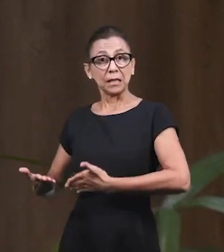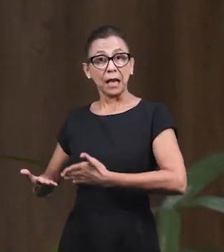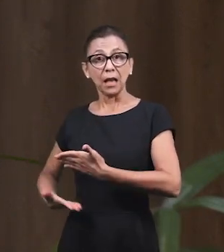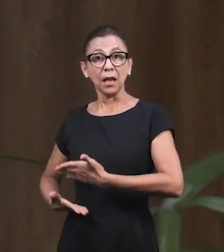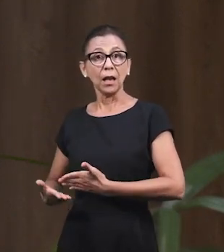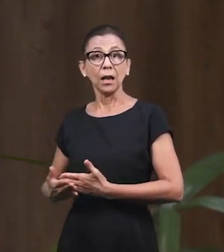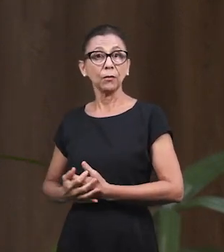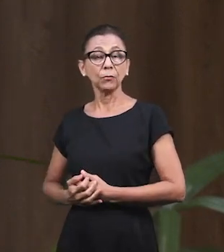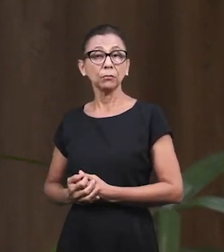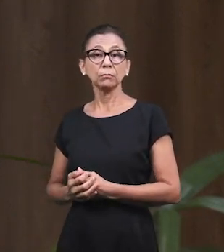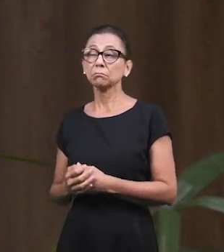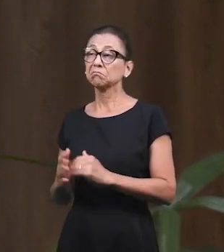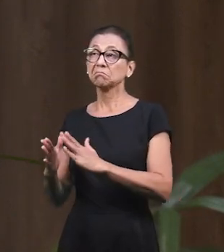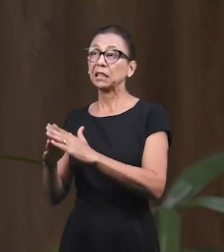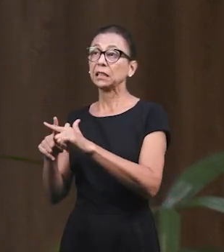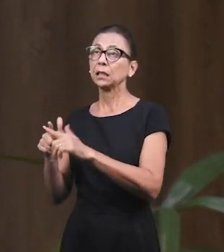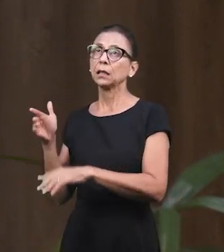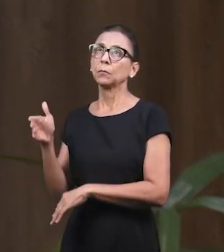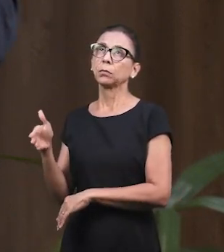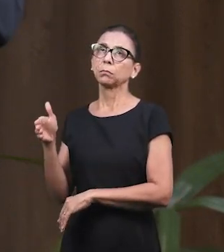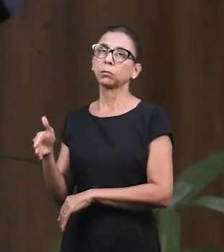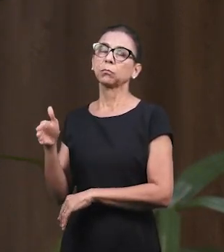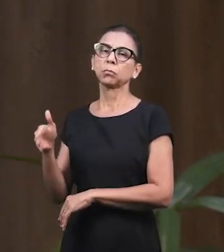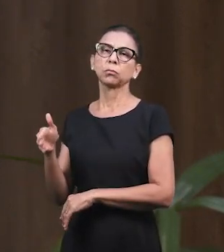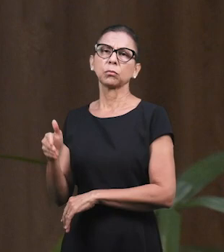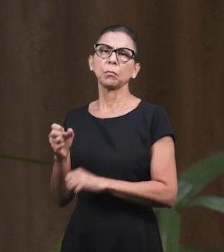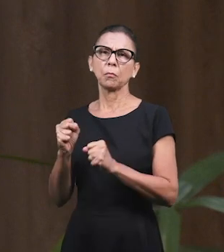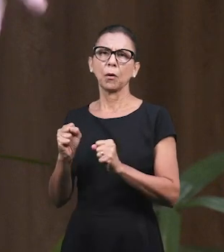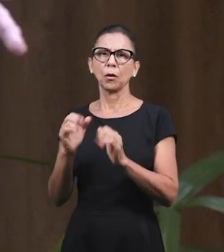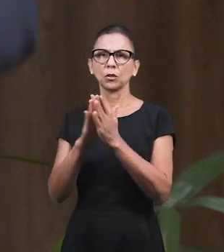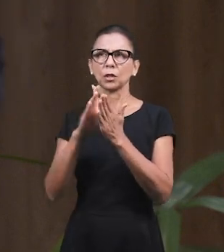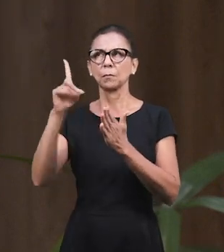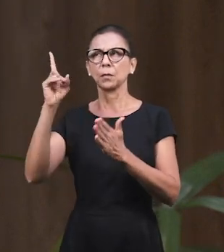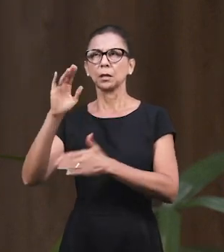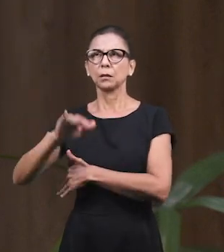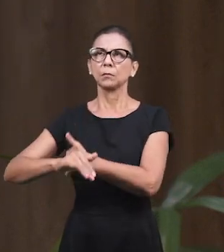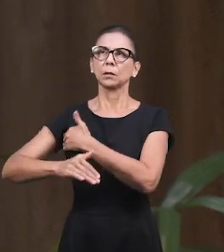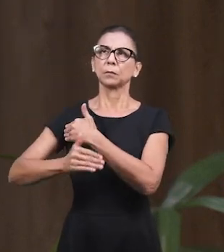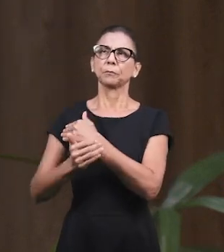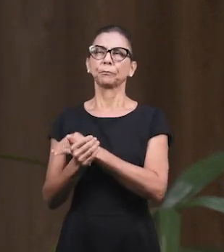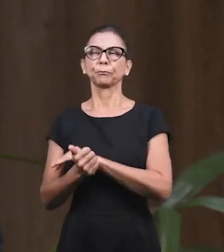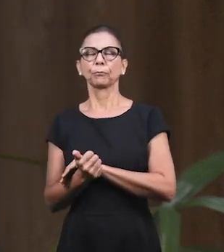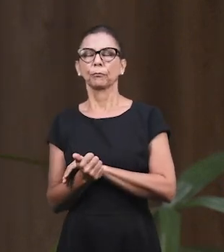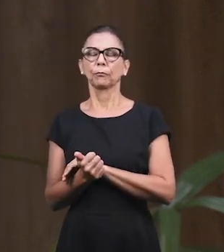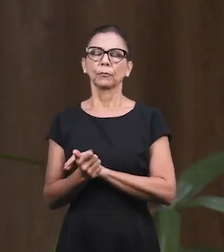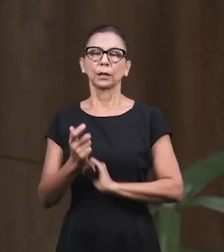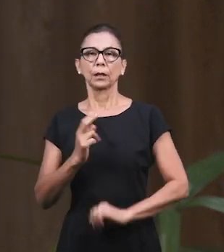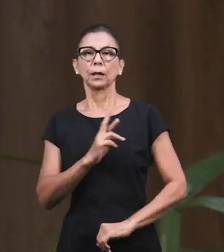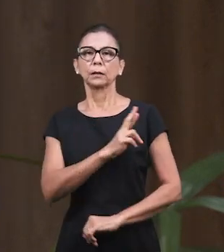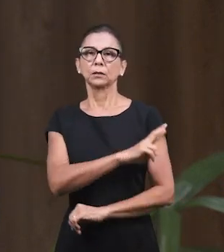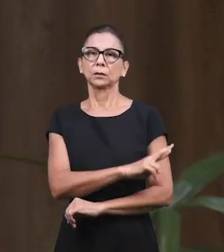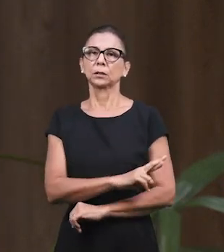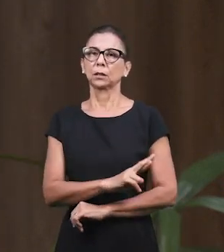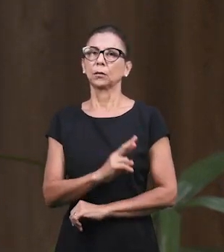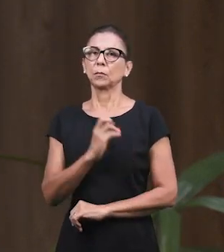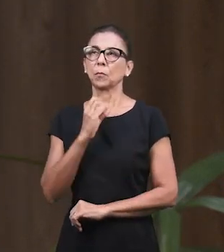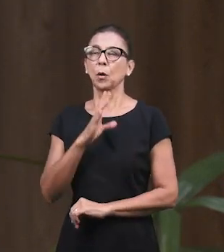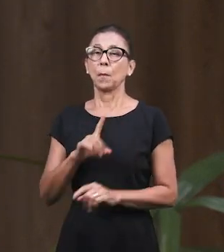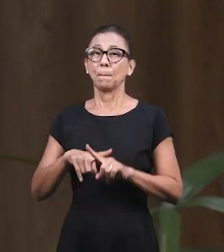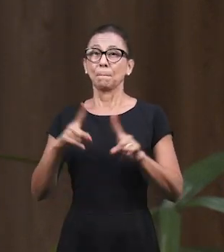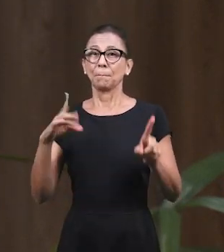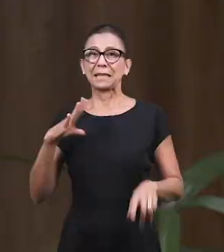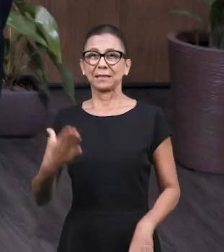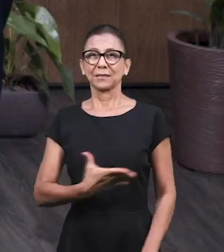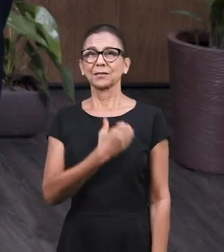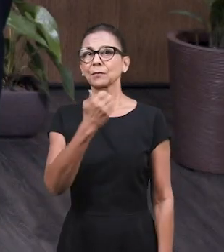fidèle, pour celui qui ne pardonne pas son frère. Il peut même fréquenter l'Église, il peut voir la Bible,